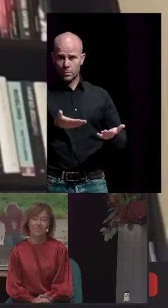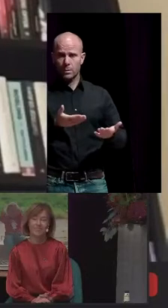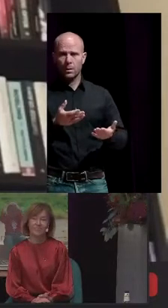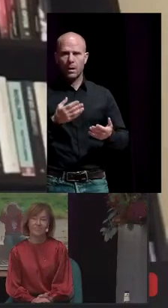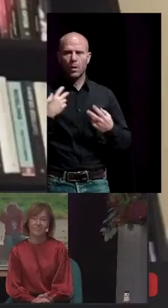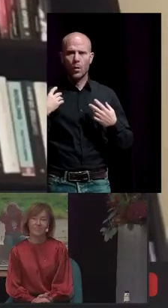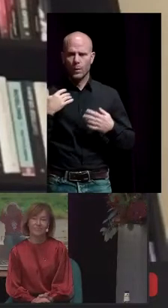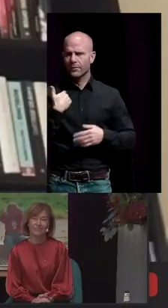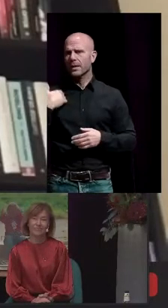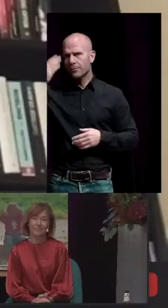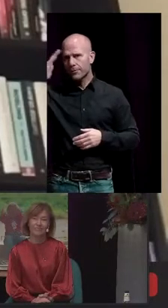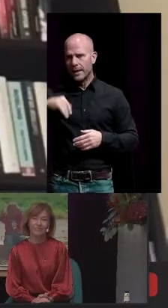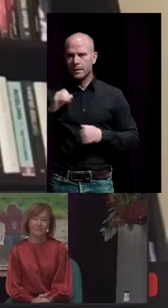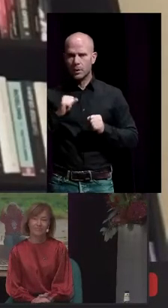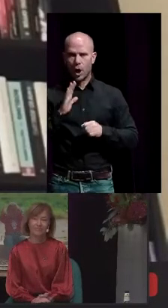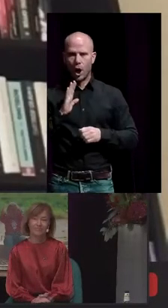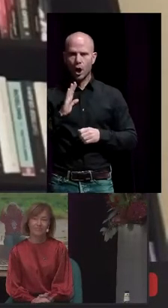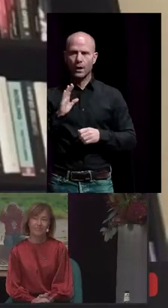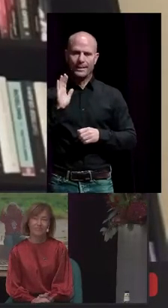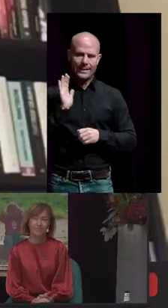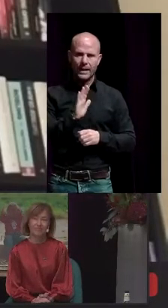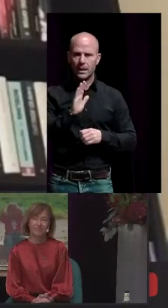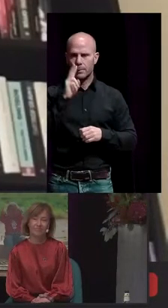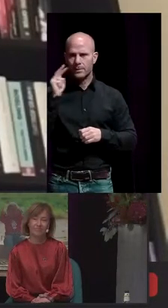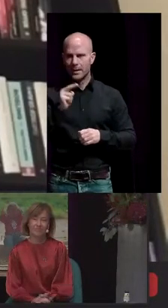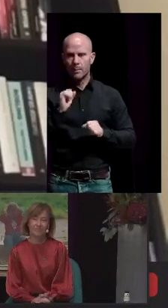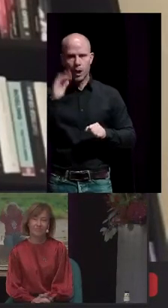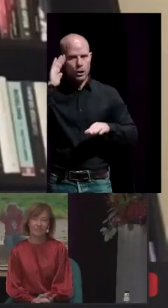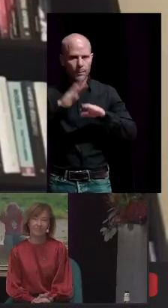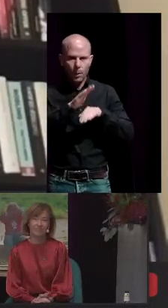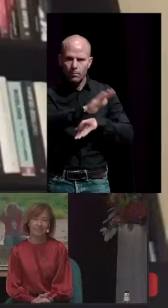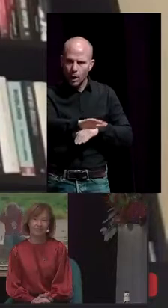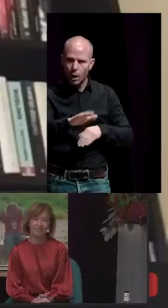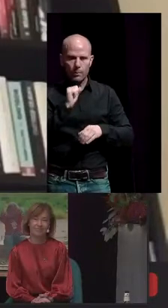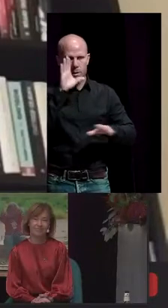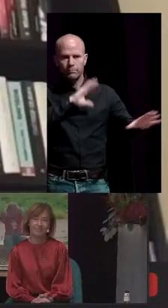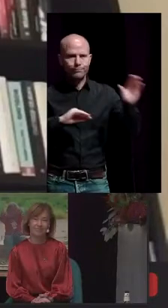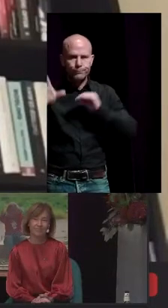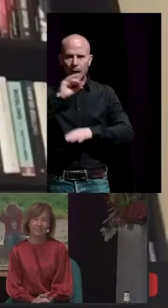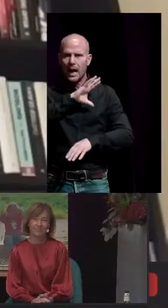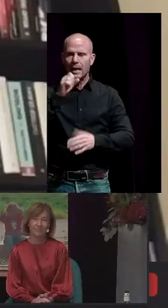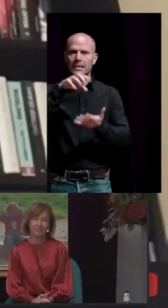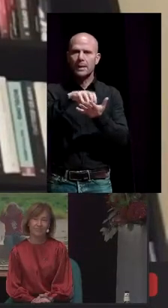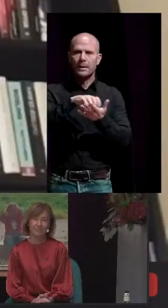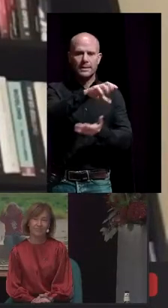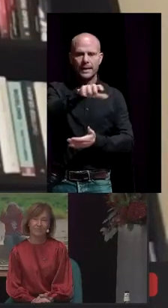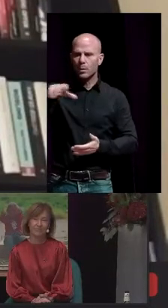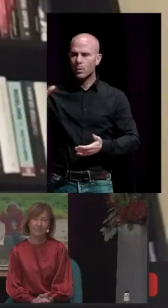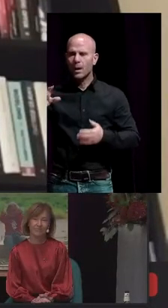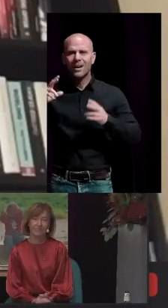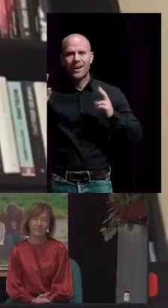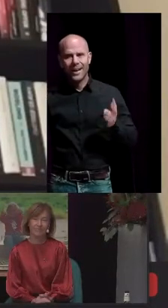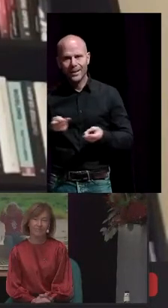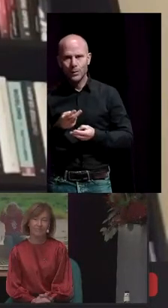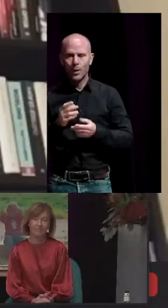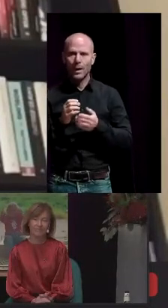att vi måste ha det breda perspektivet. Att vi måste lyssna på barn, att vi måste ta in alla samhällssektorer. Och ändå hittar vi så